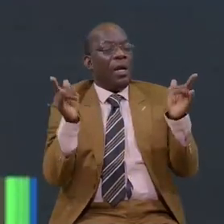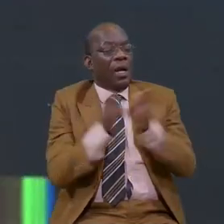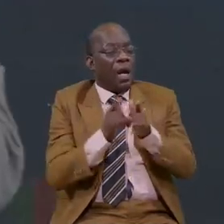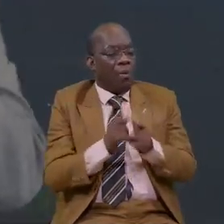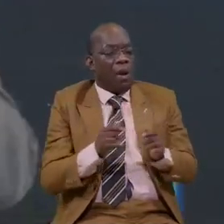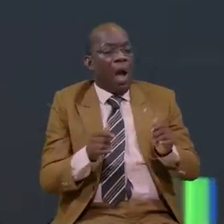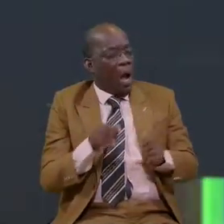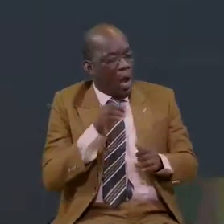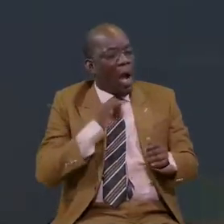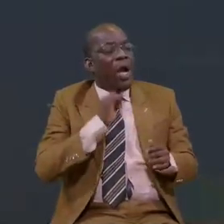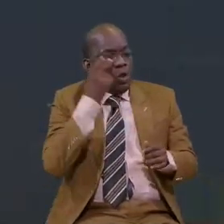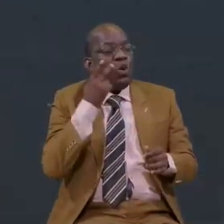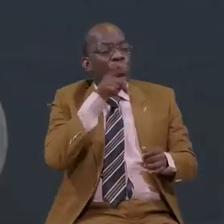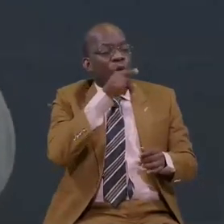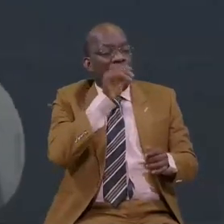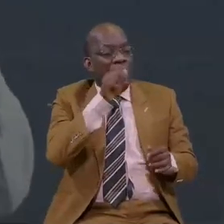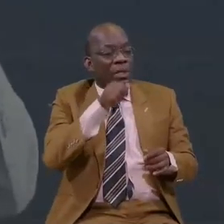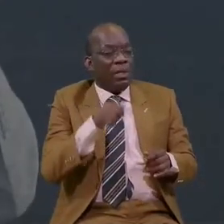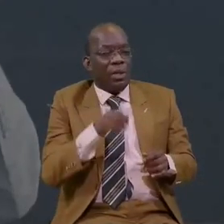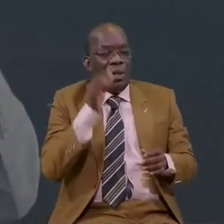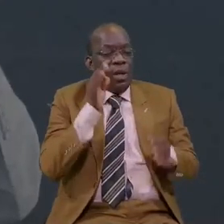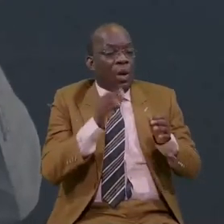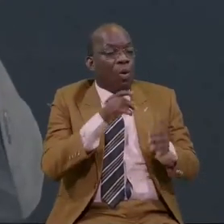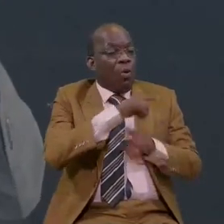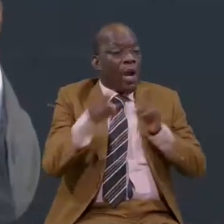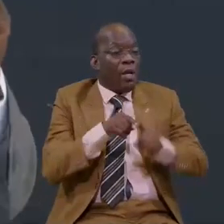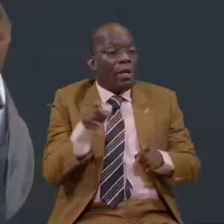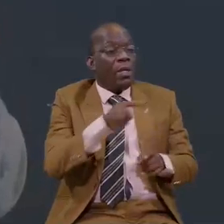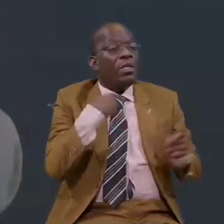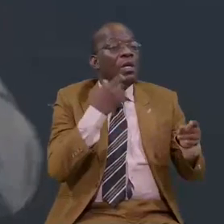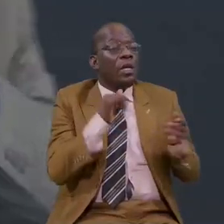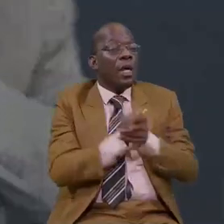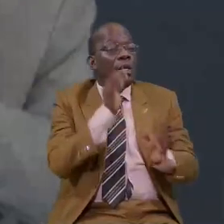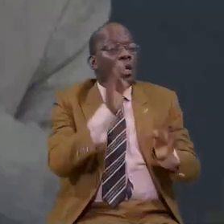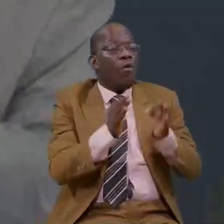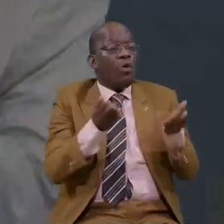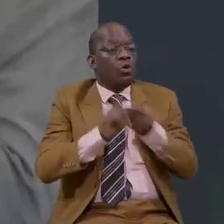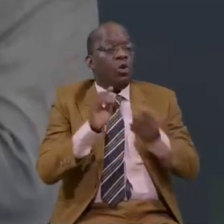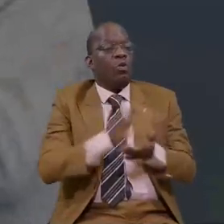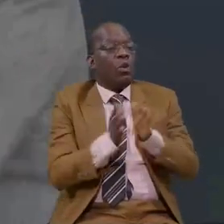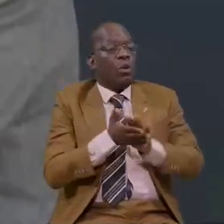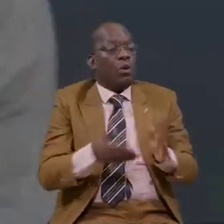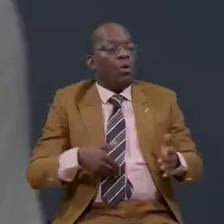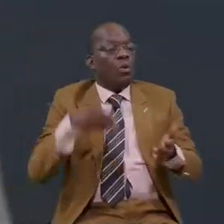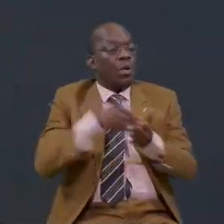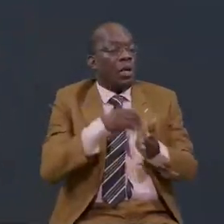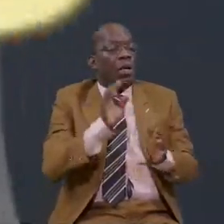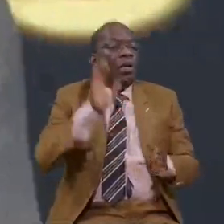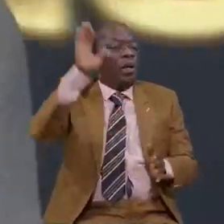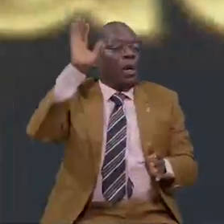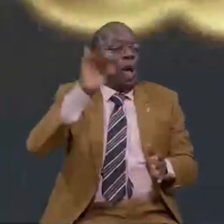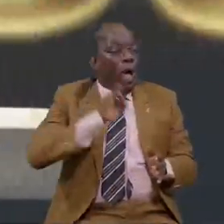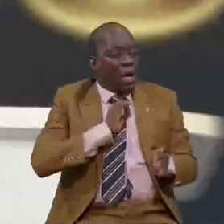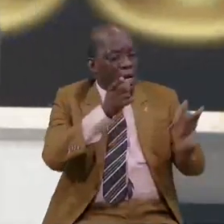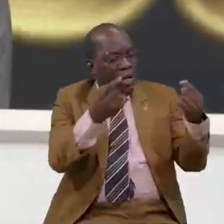tu m'as vu. Oui, c'est vrai. C'est vrai, je t'ai vu. En réalité, quand il a dit, si tu donnes ta vie au